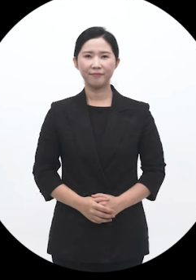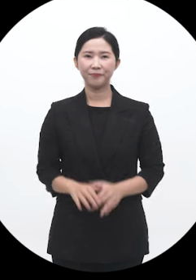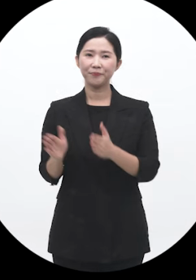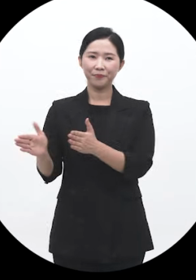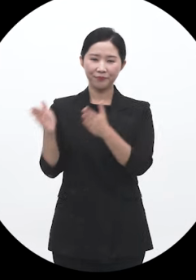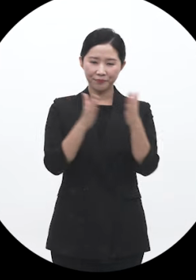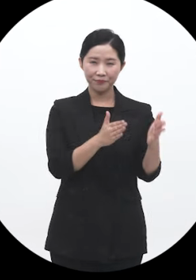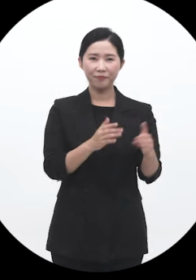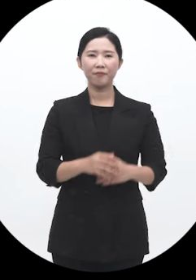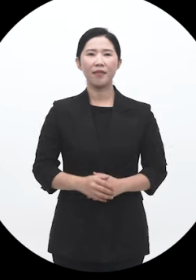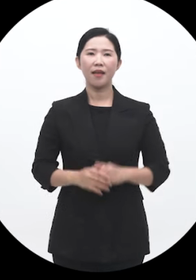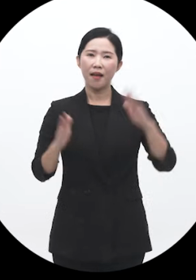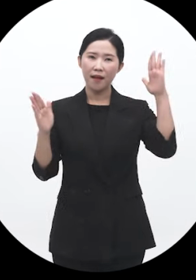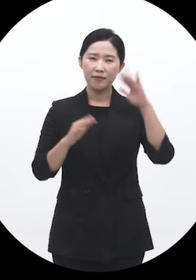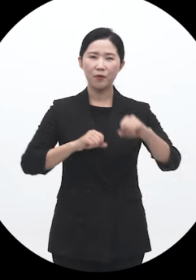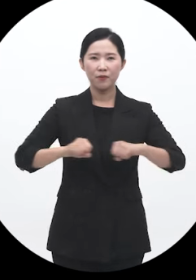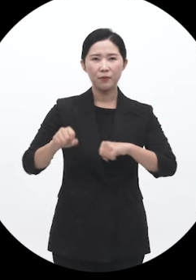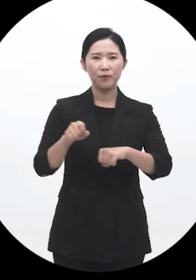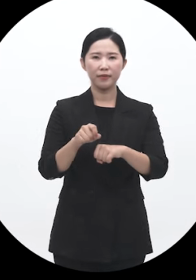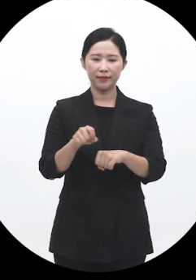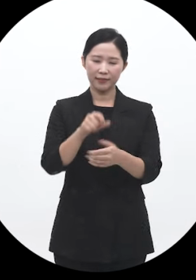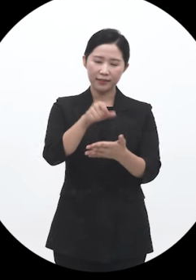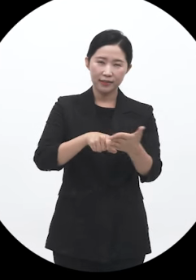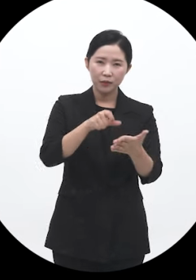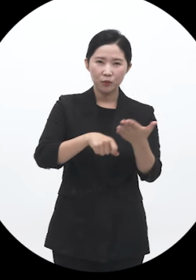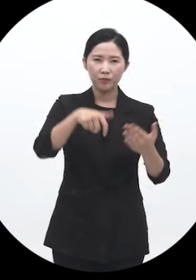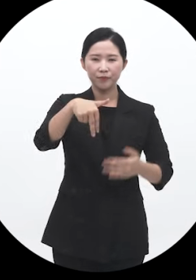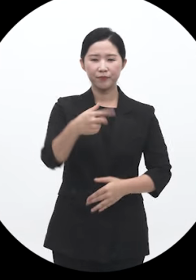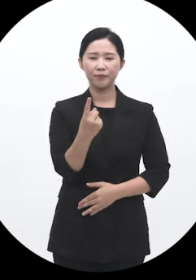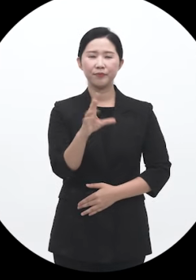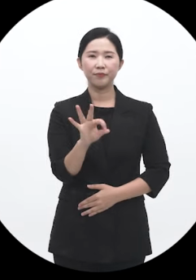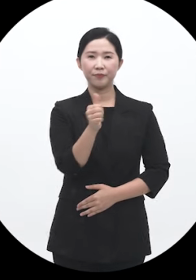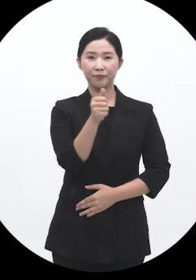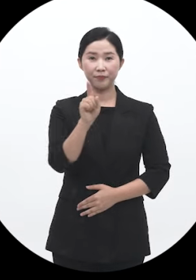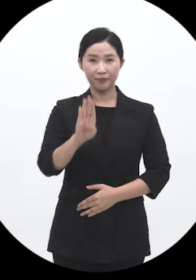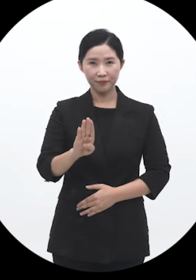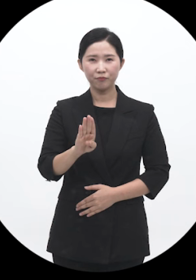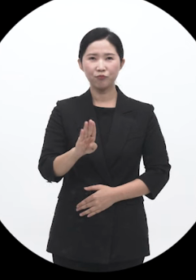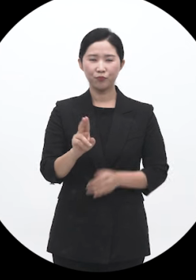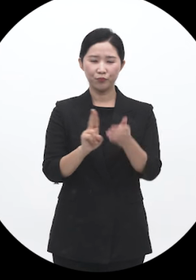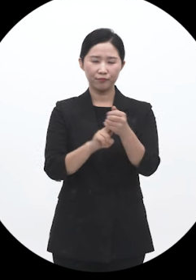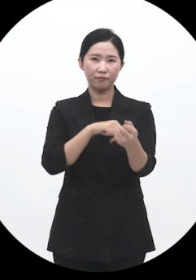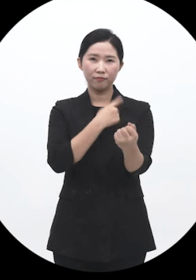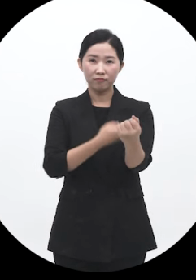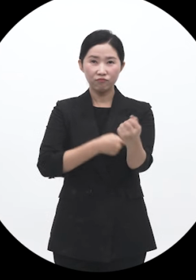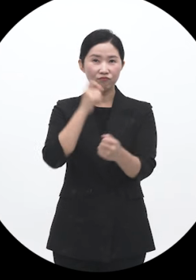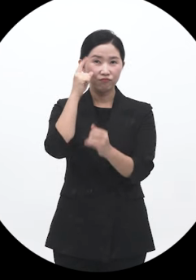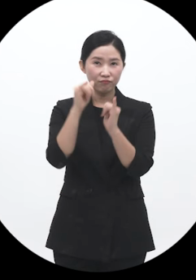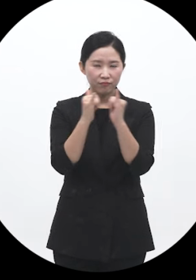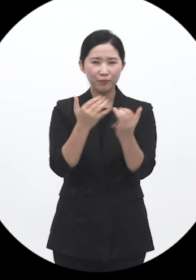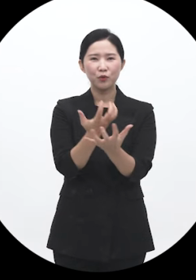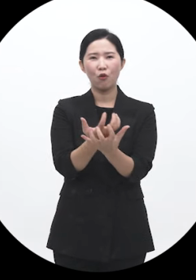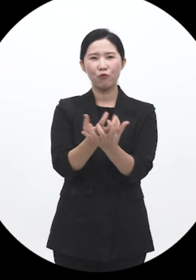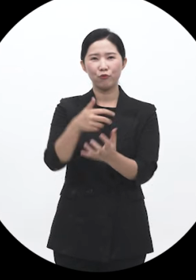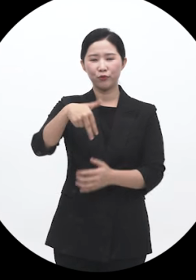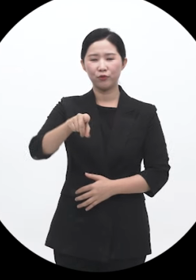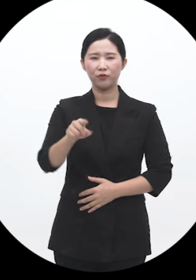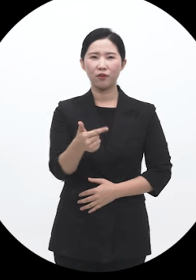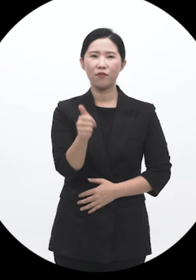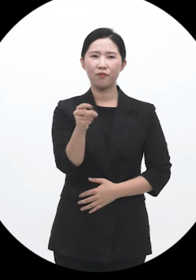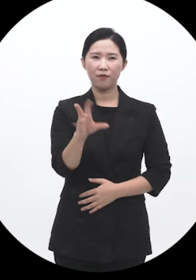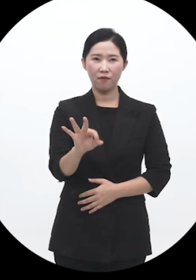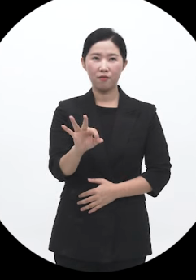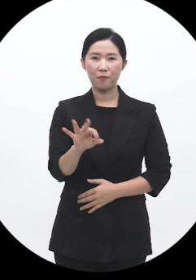다음은 학생부 종합 장제 능력 우수자 서류 전형입니다. 250명을 모집하고 지원